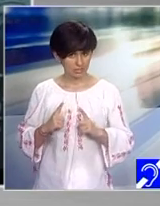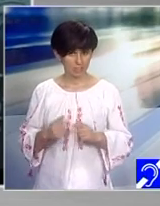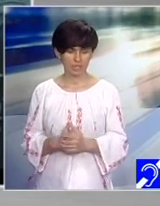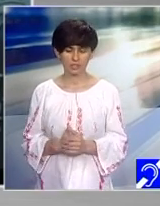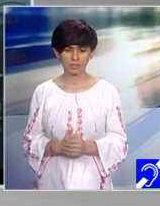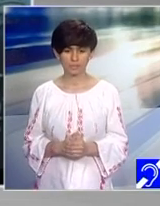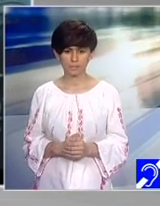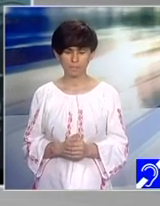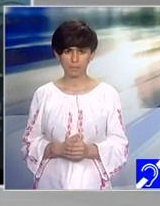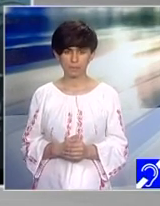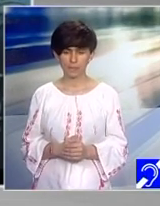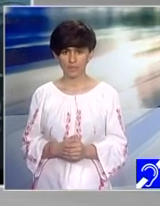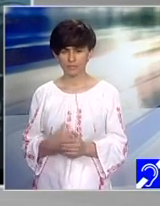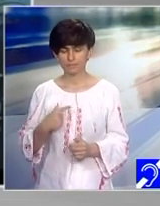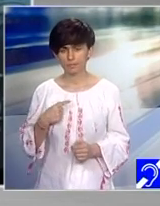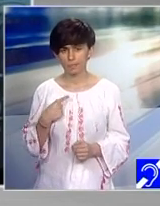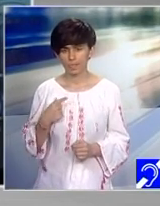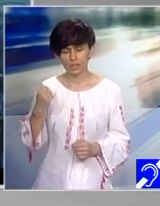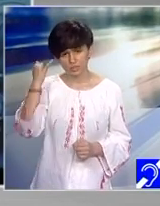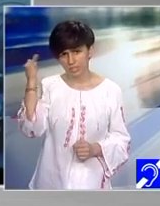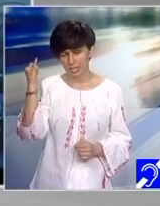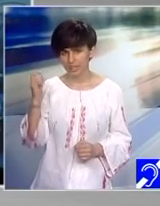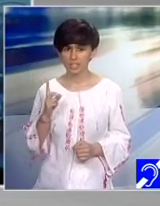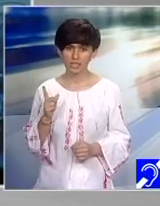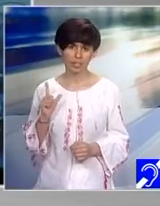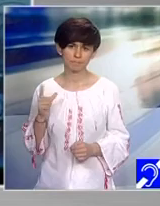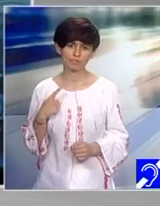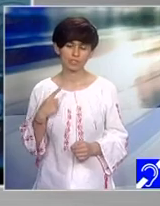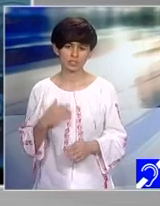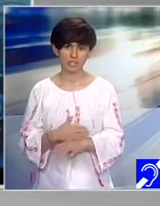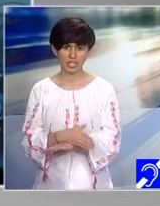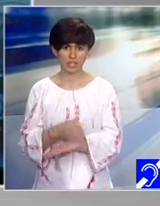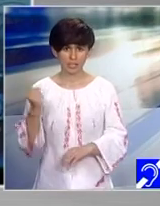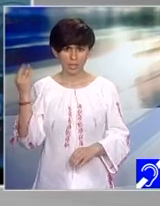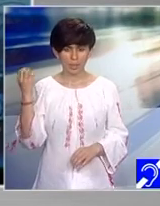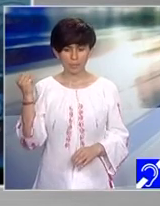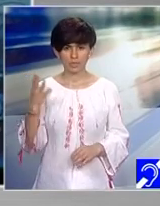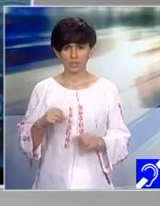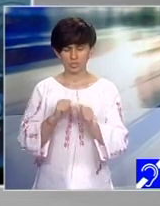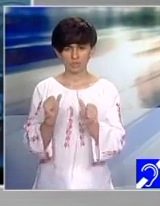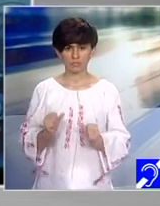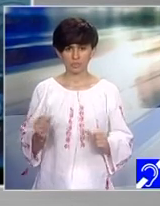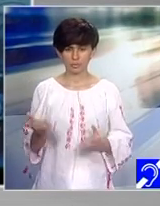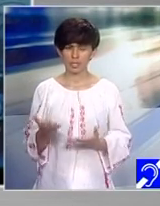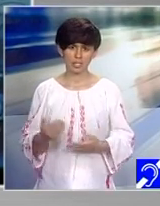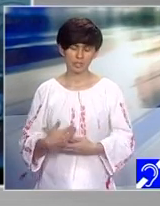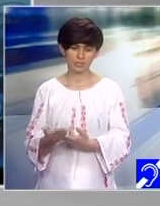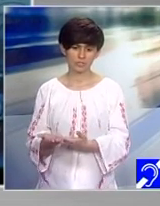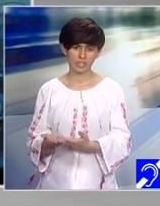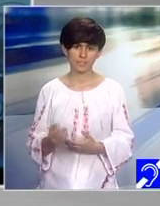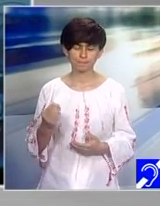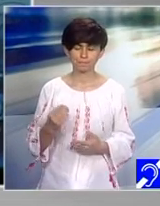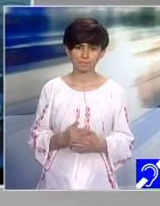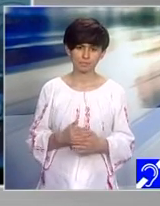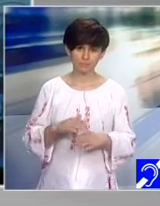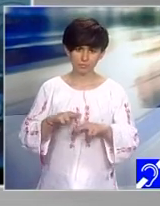absolut ridicol. Există așa cumva ca idee, dar nu e intrată în politici, în felul în care se alocă resurse, premii și